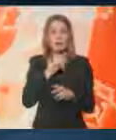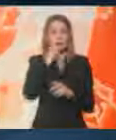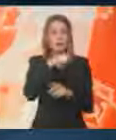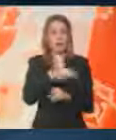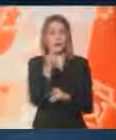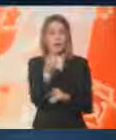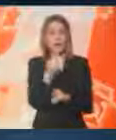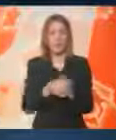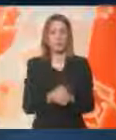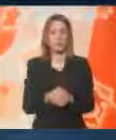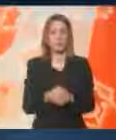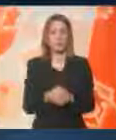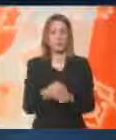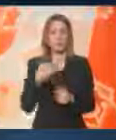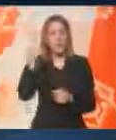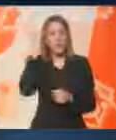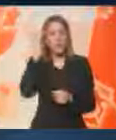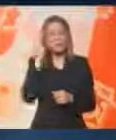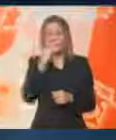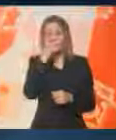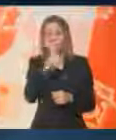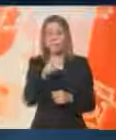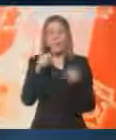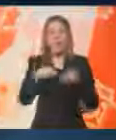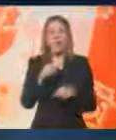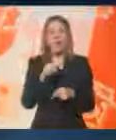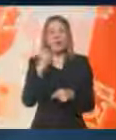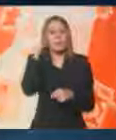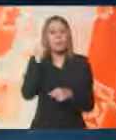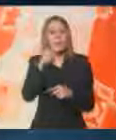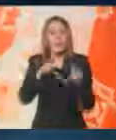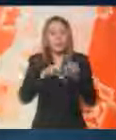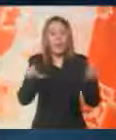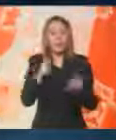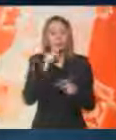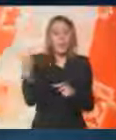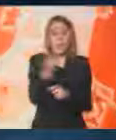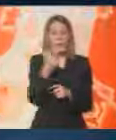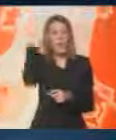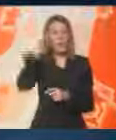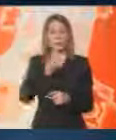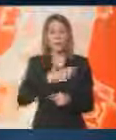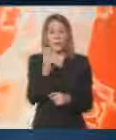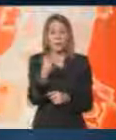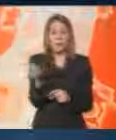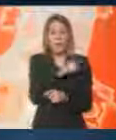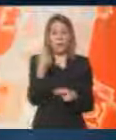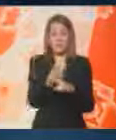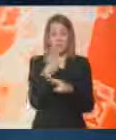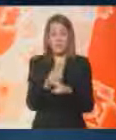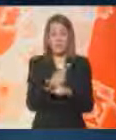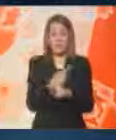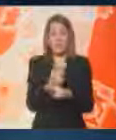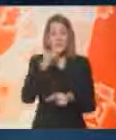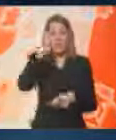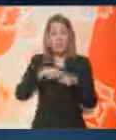Srbiji. I ne znam šta uopšte misle sa tim tablicama. I jedni i drugi. I naša i ova druga. A koje rešenje